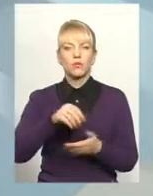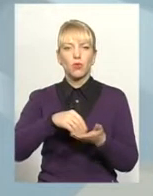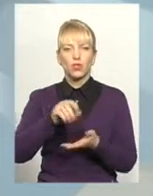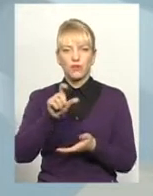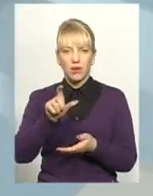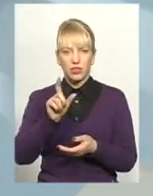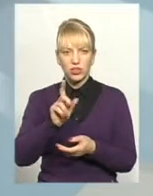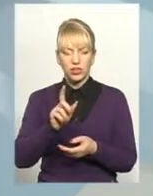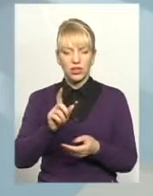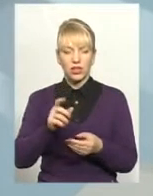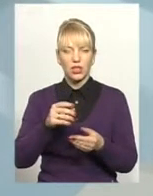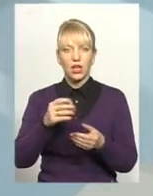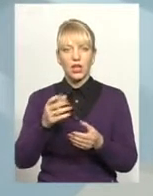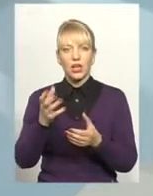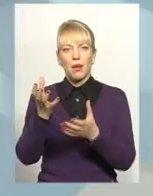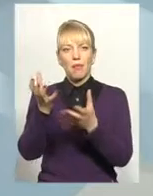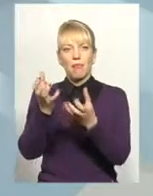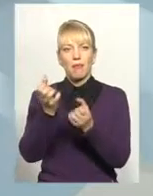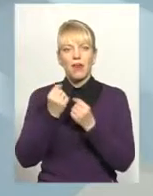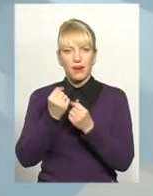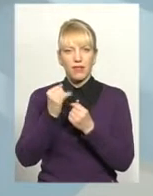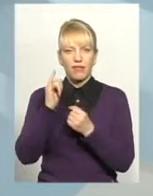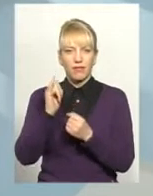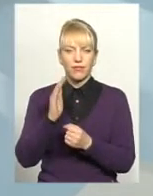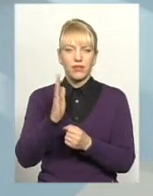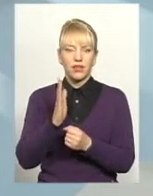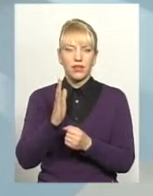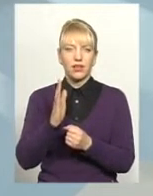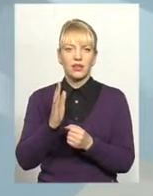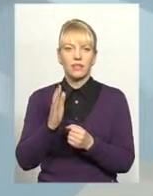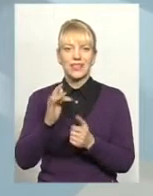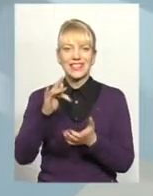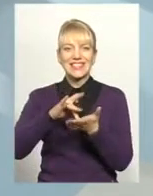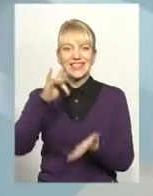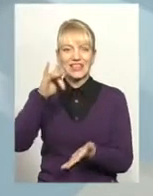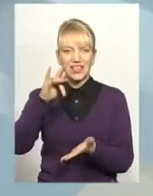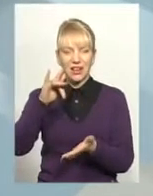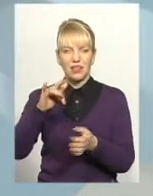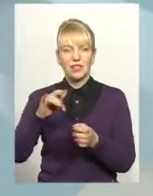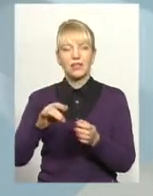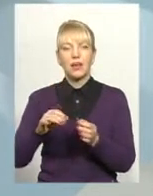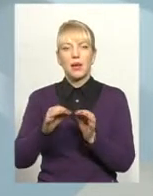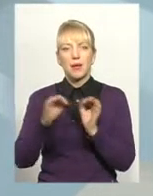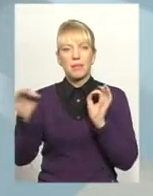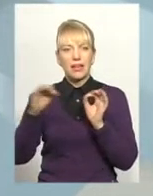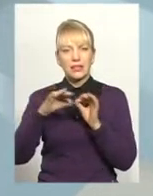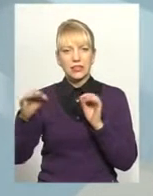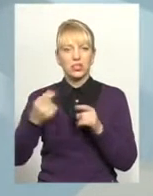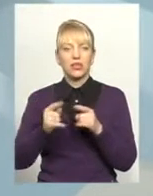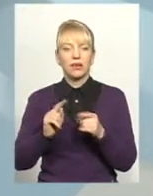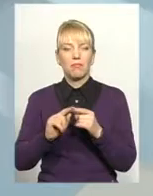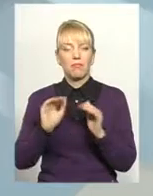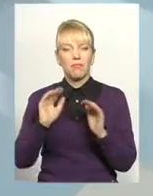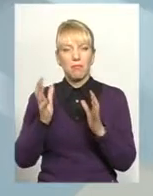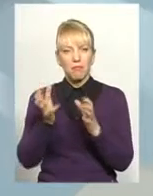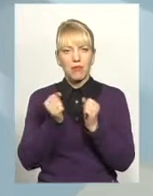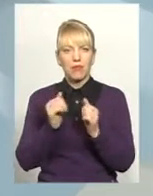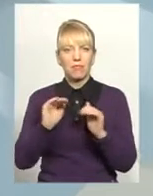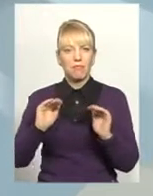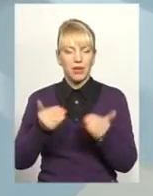електростанцію, докуповує з електромережі значно менше електроенергії, ніж коли станції в нього не було. Причому